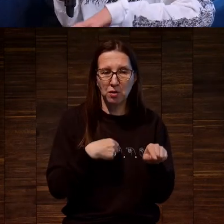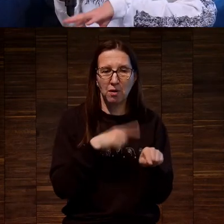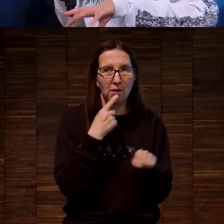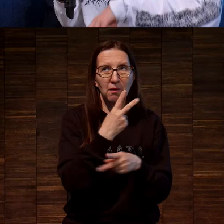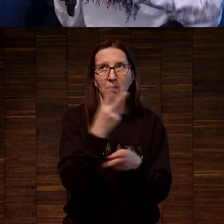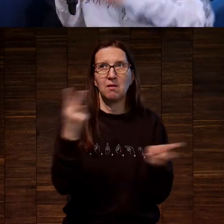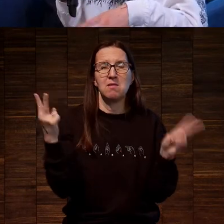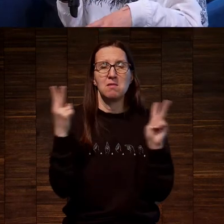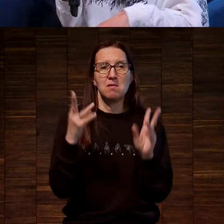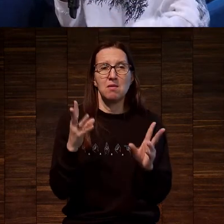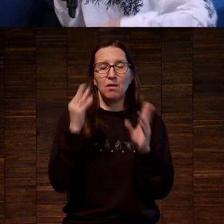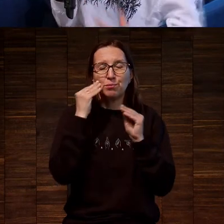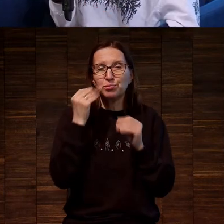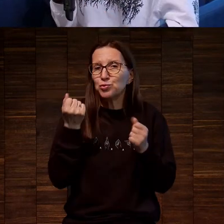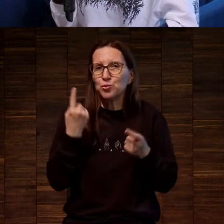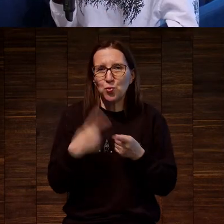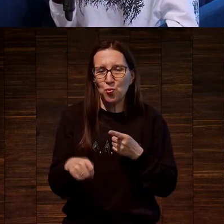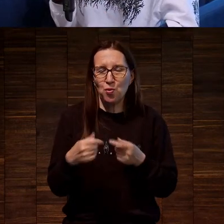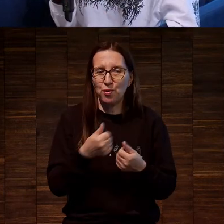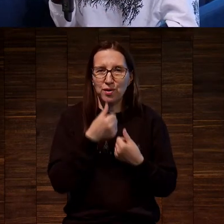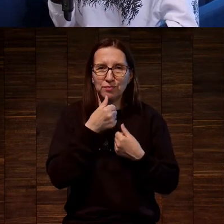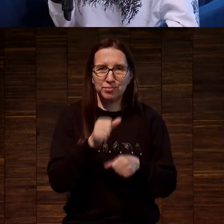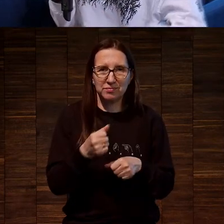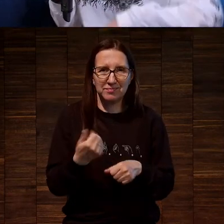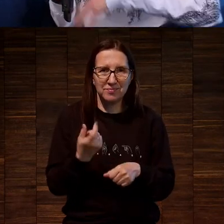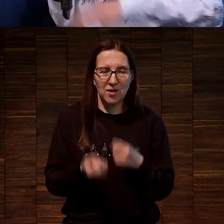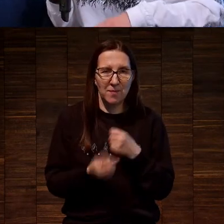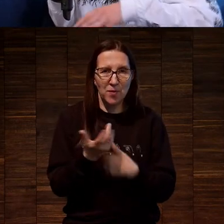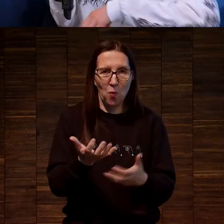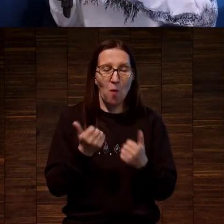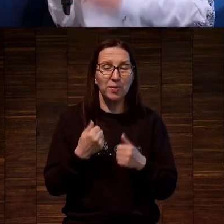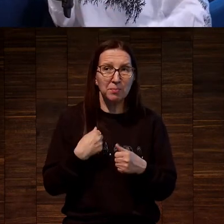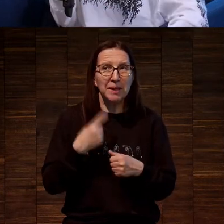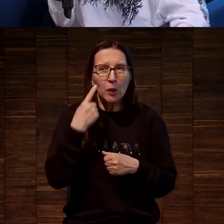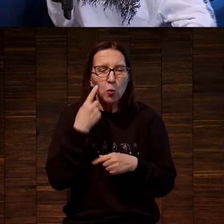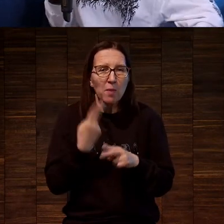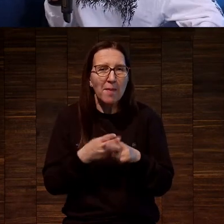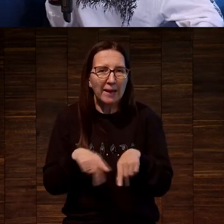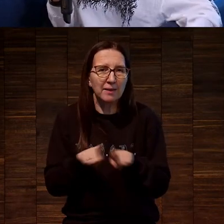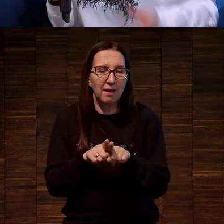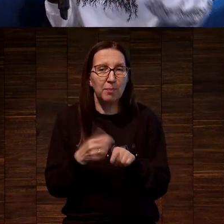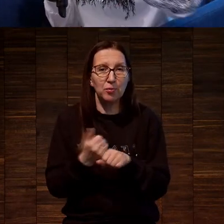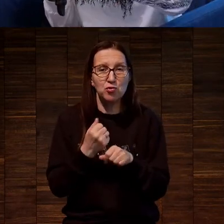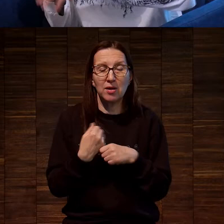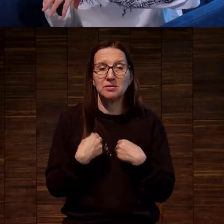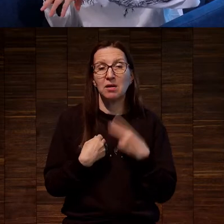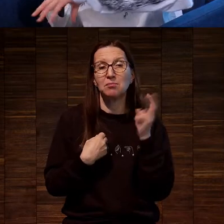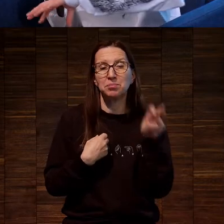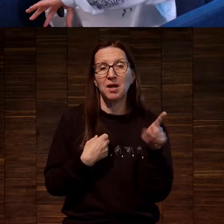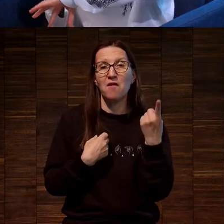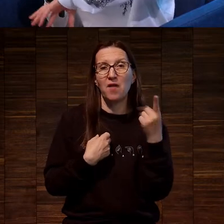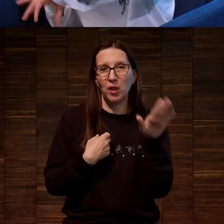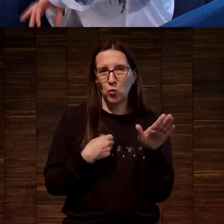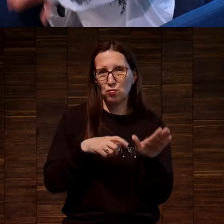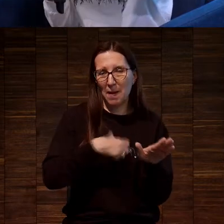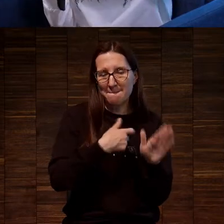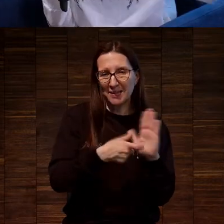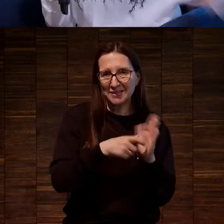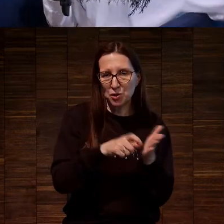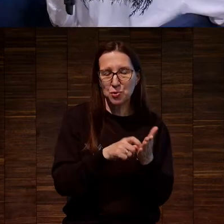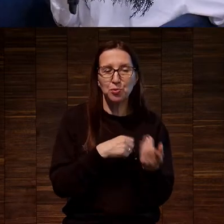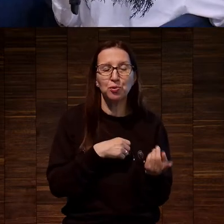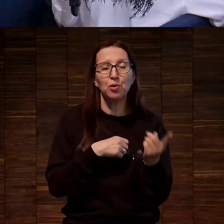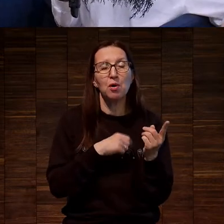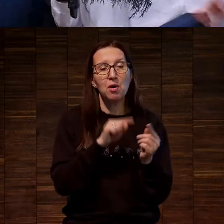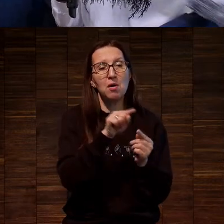этим художником. Ну, то есть нам бы хотелось, чтобы это так работало, вот, чтобы ты то есть ты приходишь на одну площадку, встречаешь художника, друга, идешь